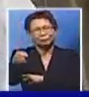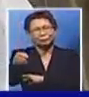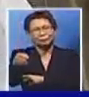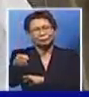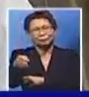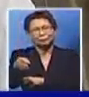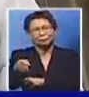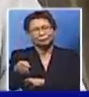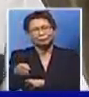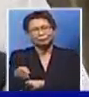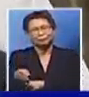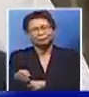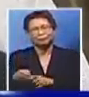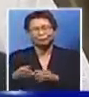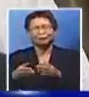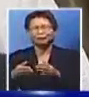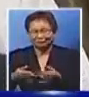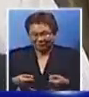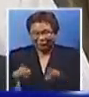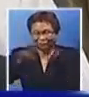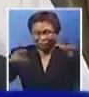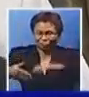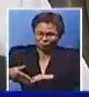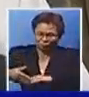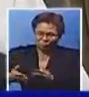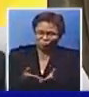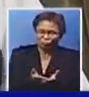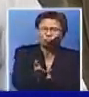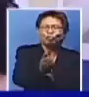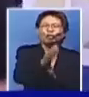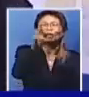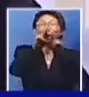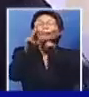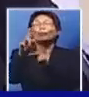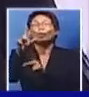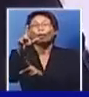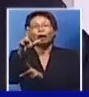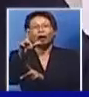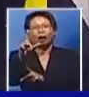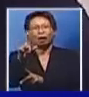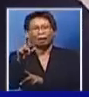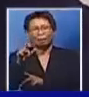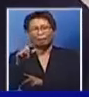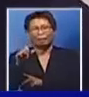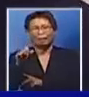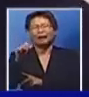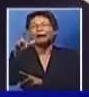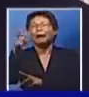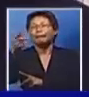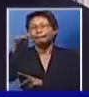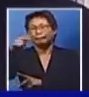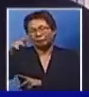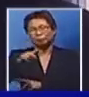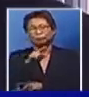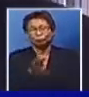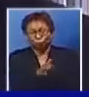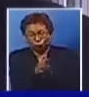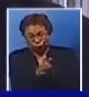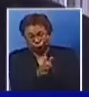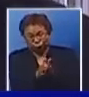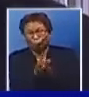menembusi Kampung Labang ke kuasaan yang lain. Dalam usaha memastikan setiap lapisan